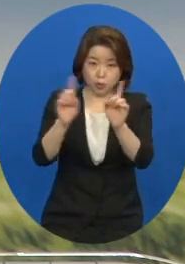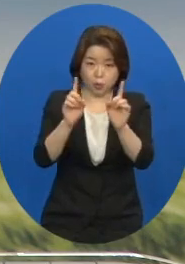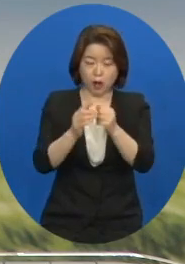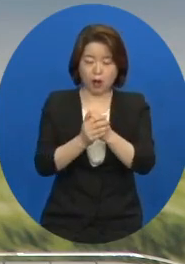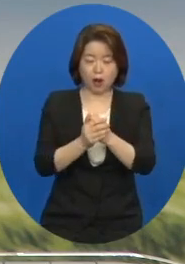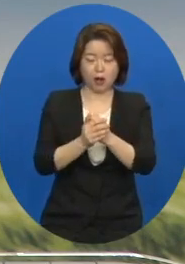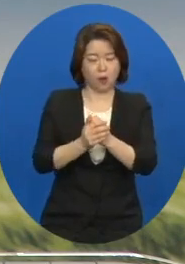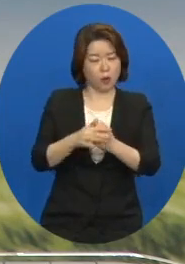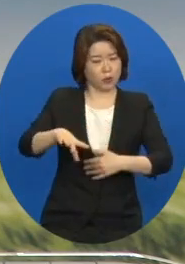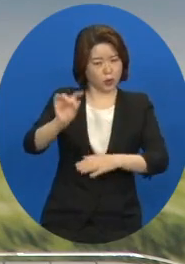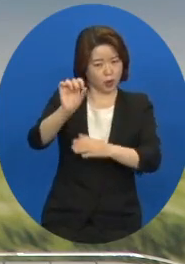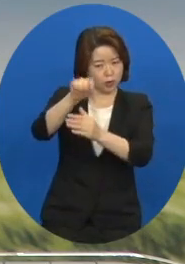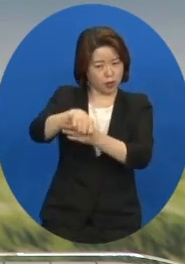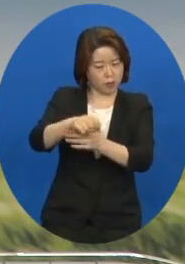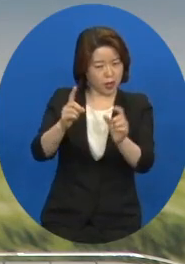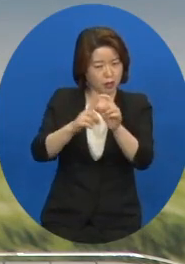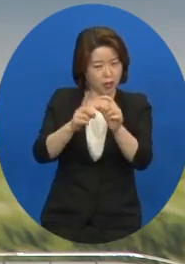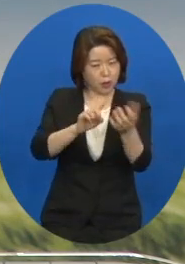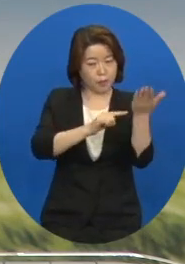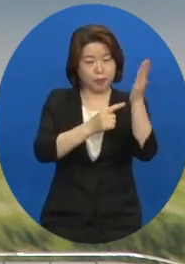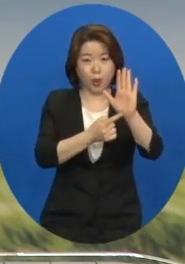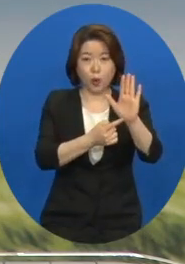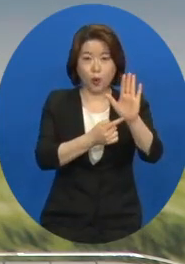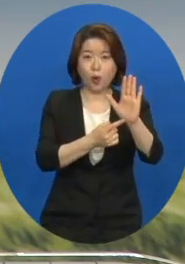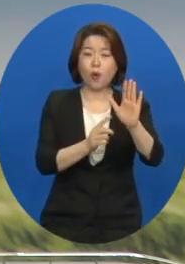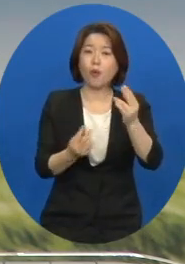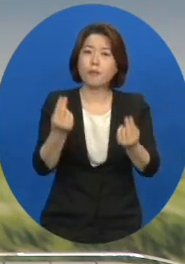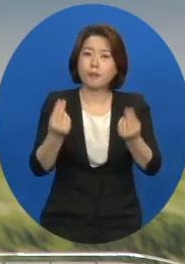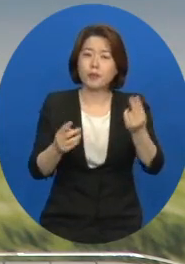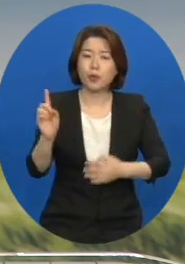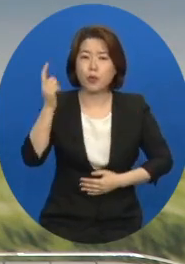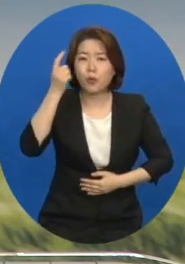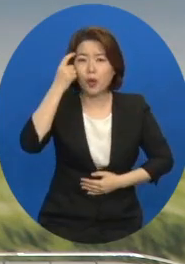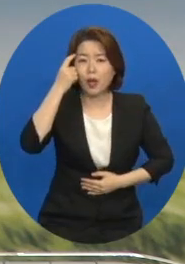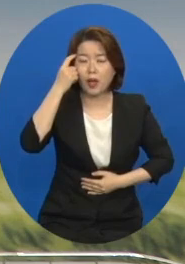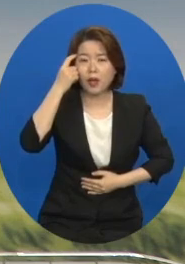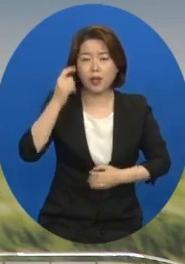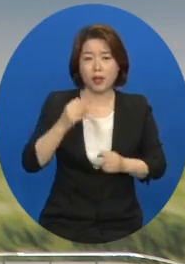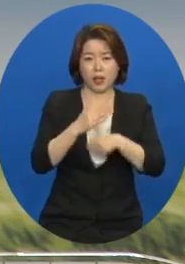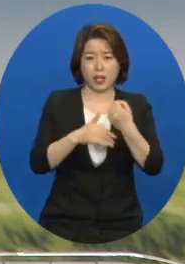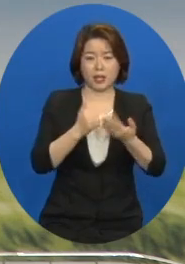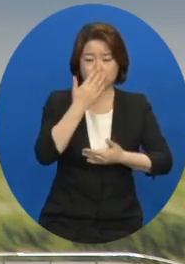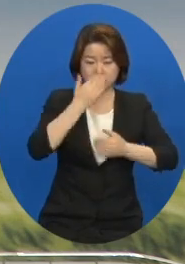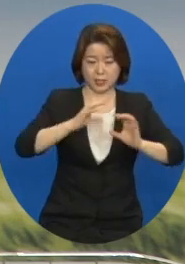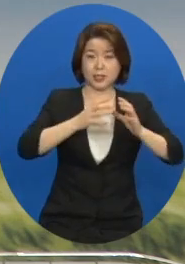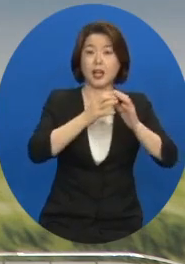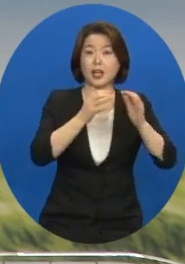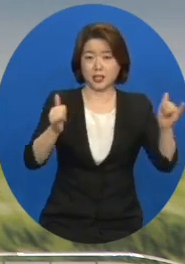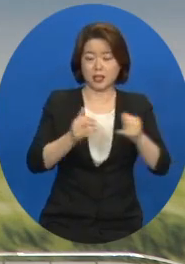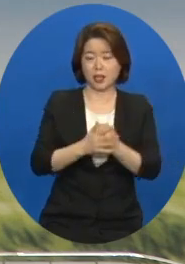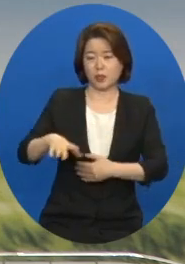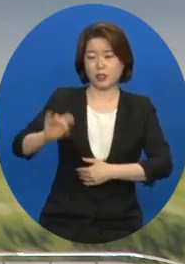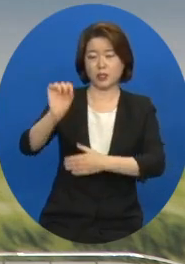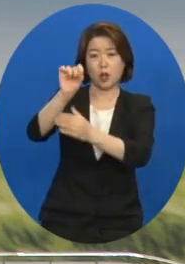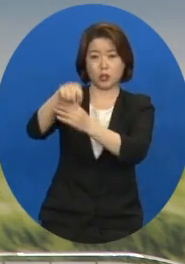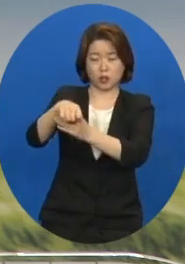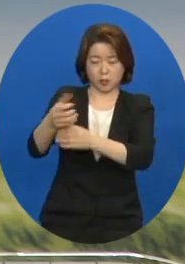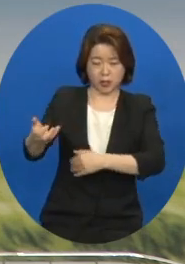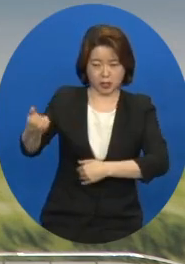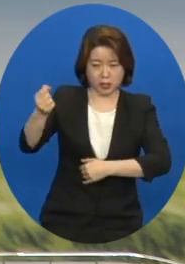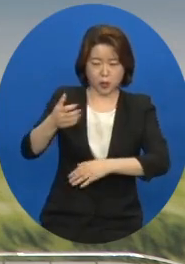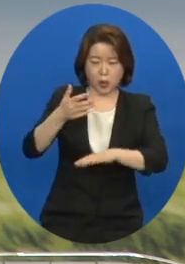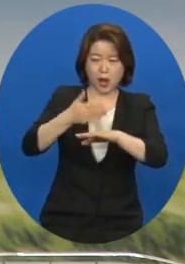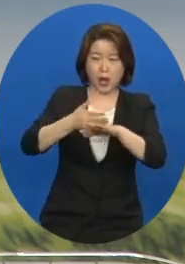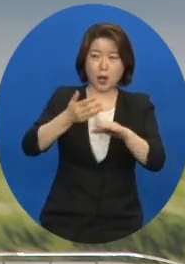굳이 첫 열매라고 표현하신 것은 하나님께서 이스라엘 백성들에게 첫 열매로 감사를